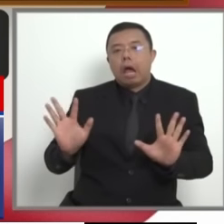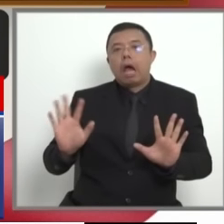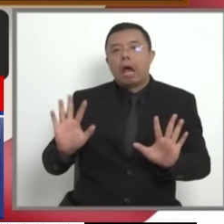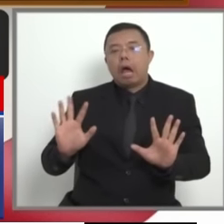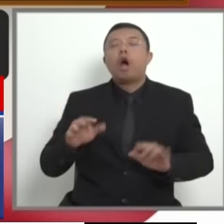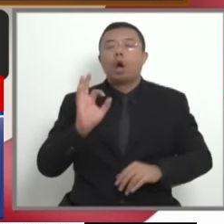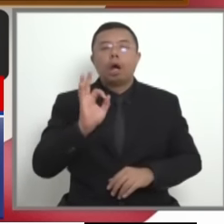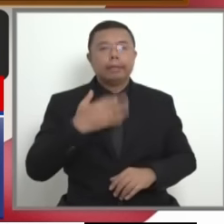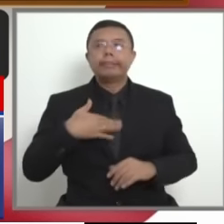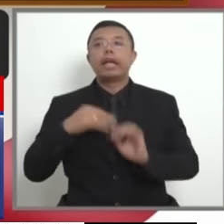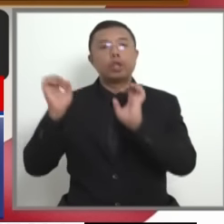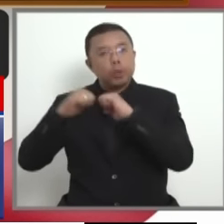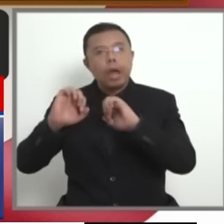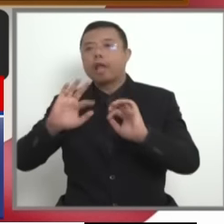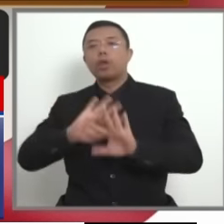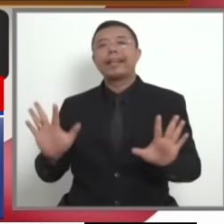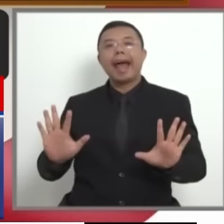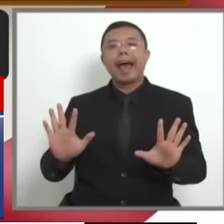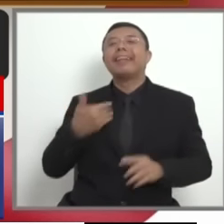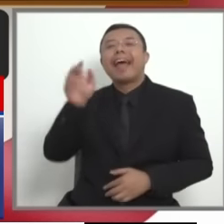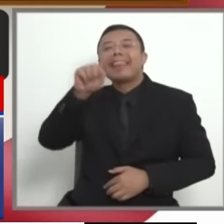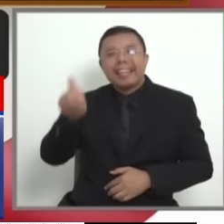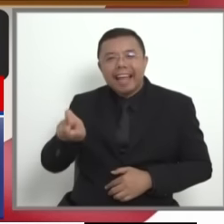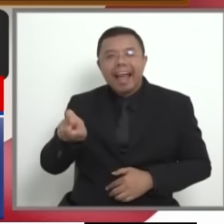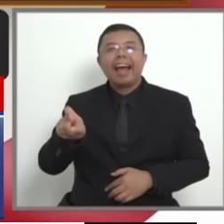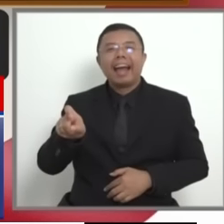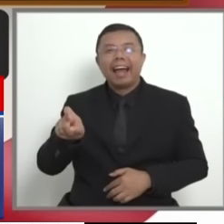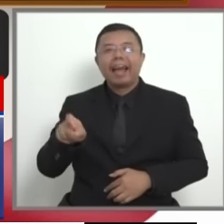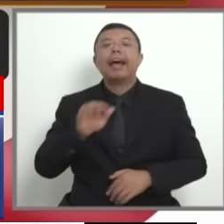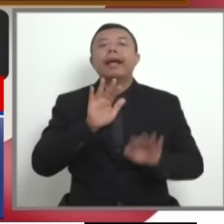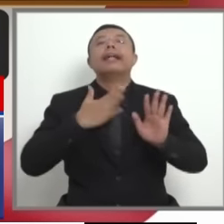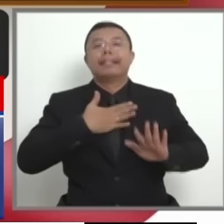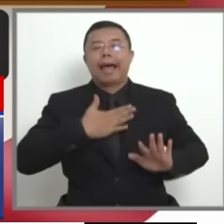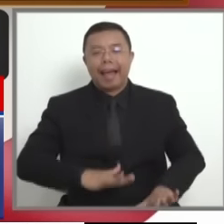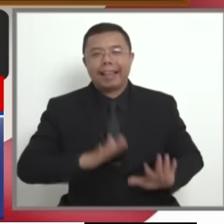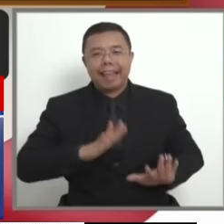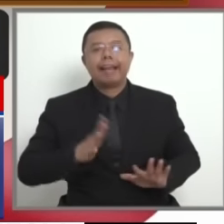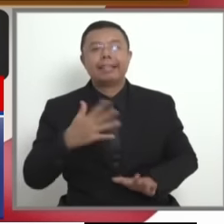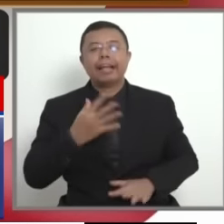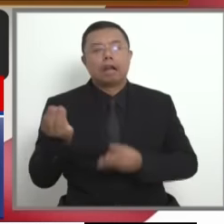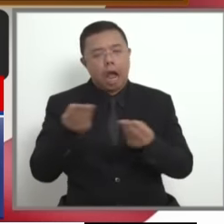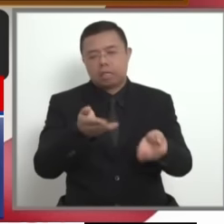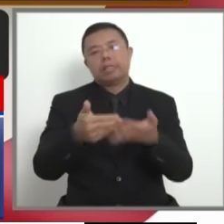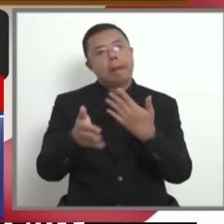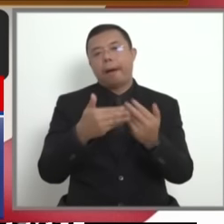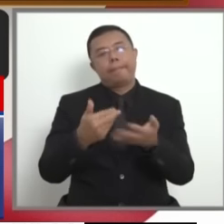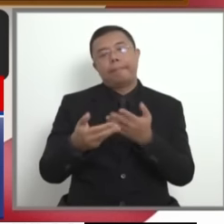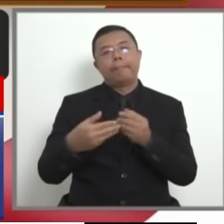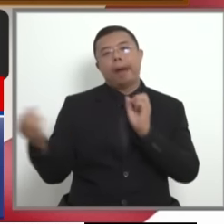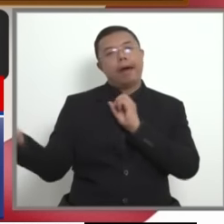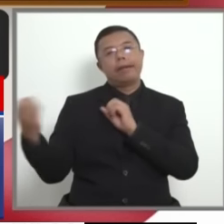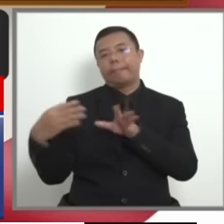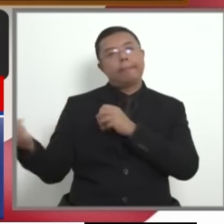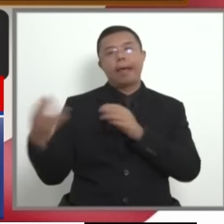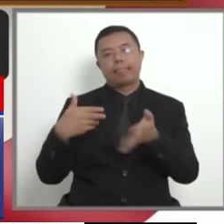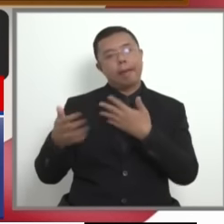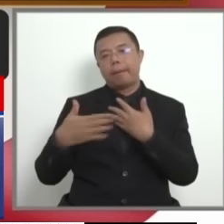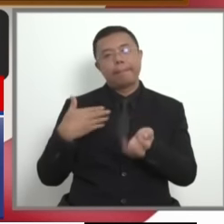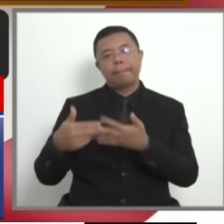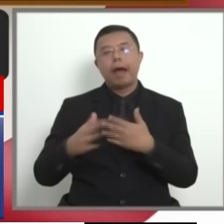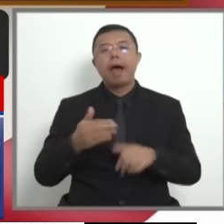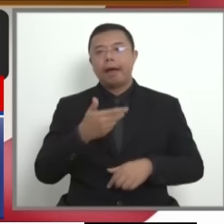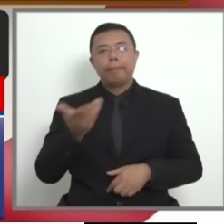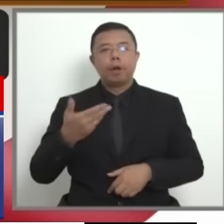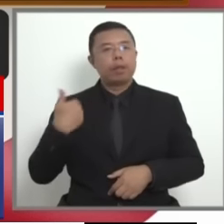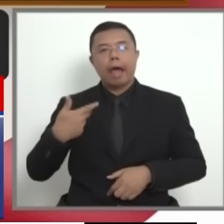tidak okeak setuju atau tidak dengan makan makan siang saya izinkan kok bak biar kita berdebat karena